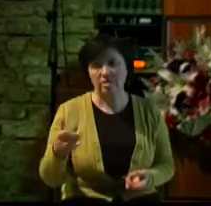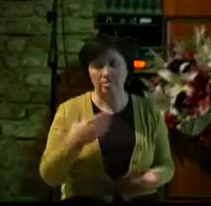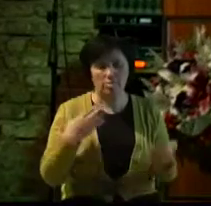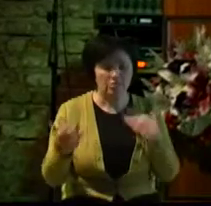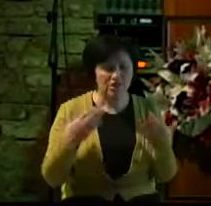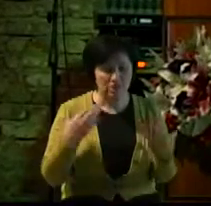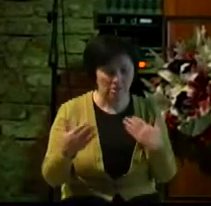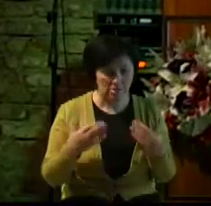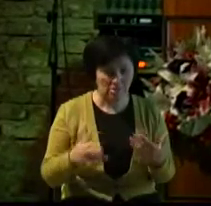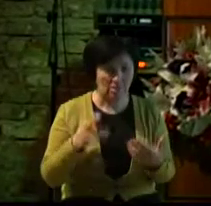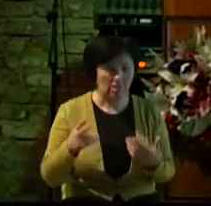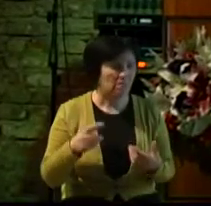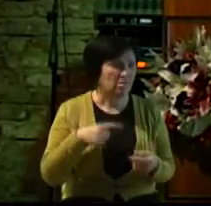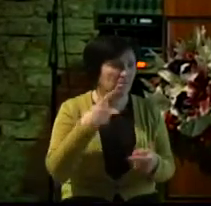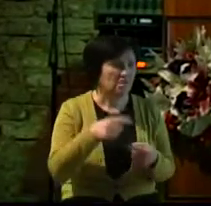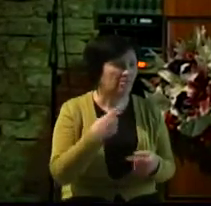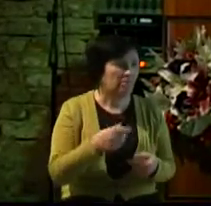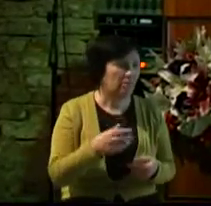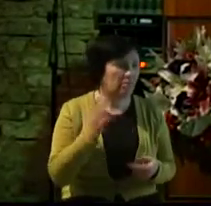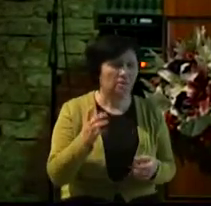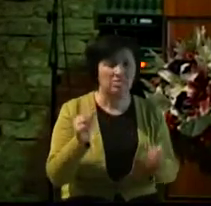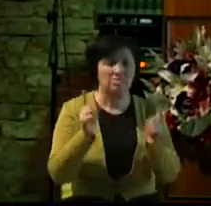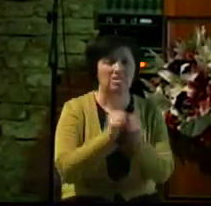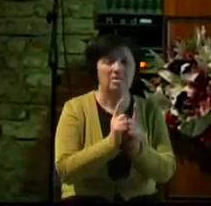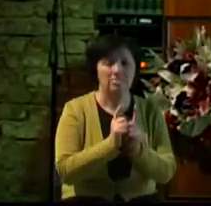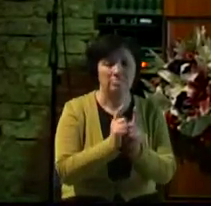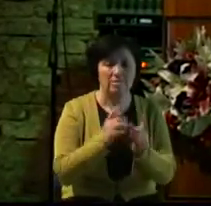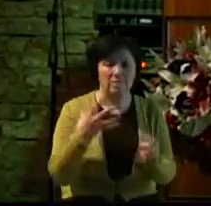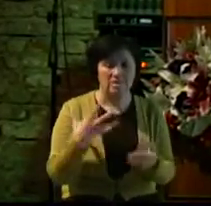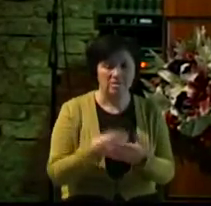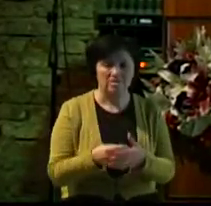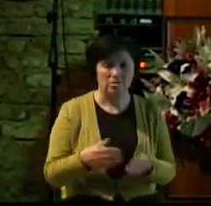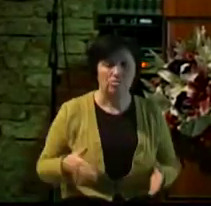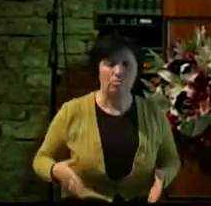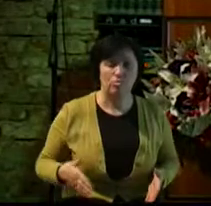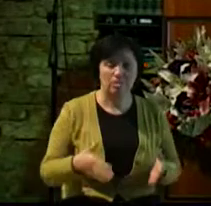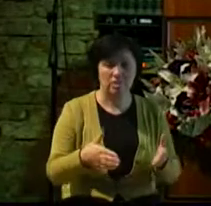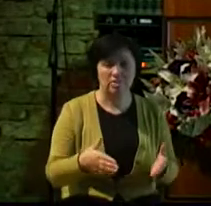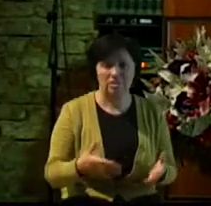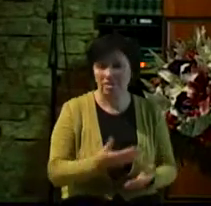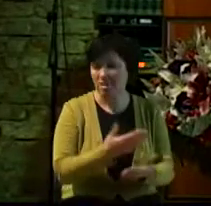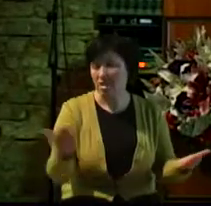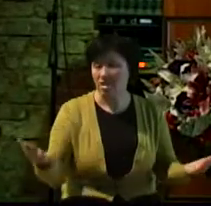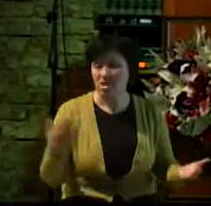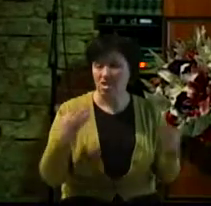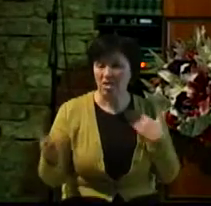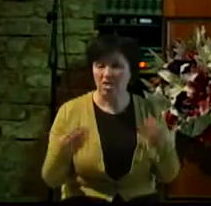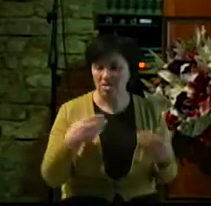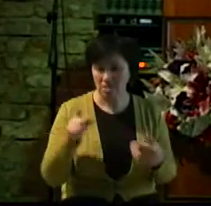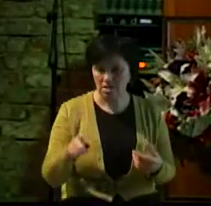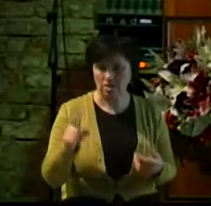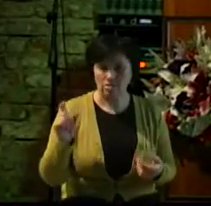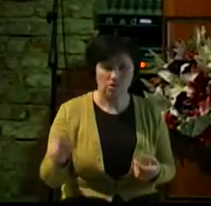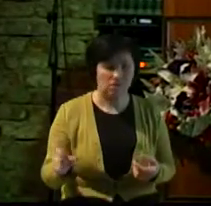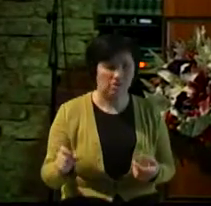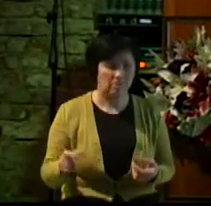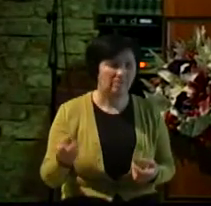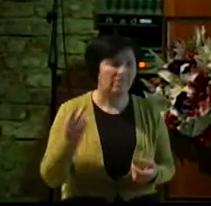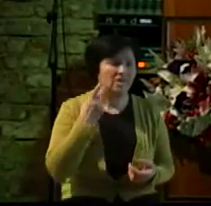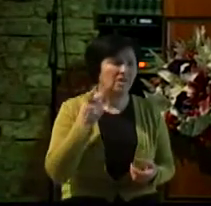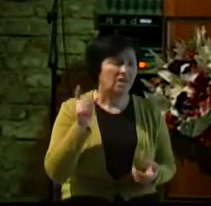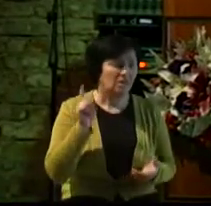имеем общение, с кем мы говорим или кого мы встречаем на своем жизненном пути, наше отношение к этому человеку